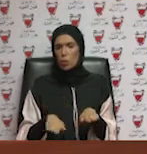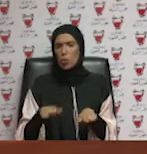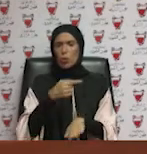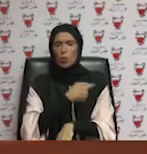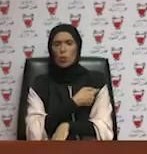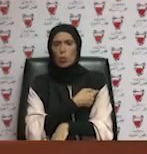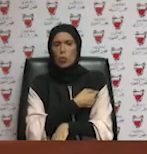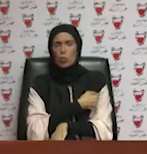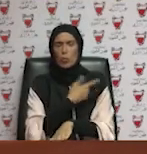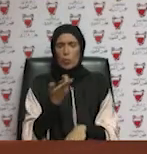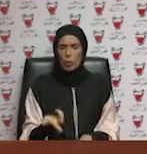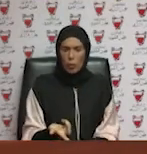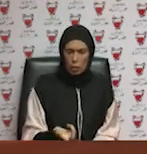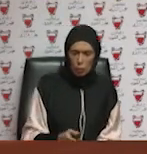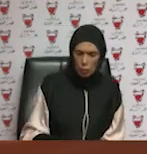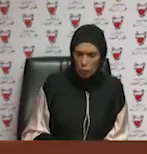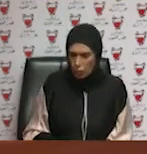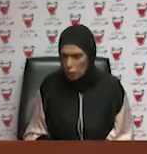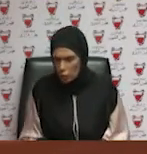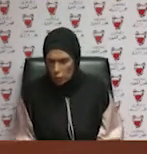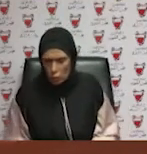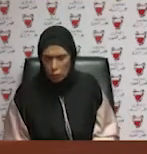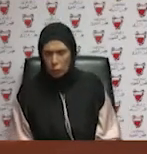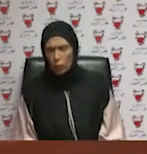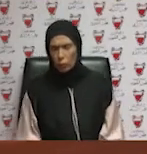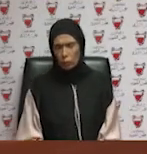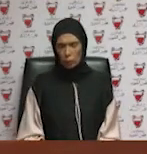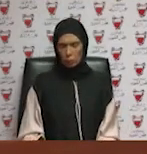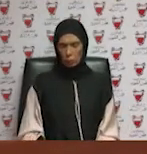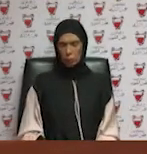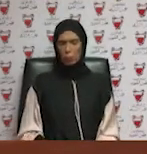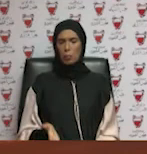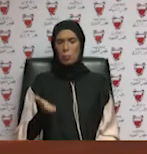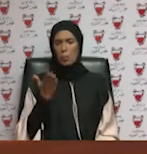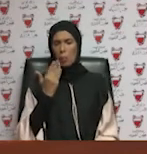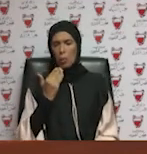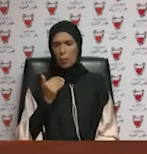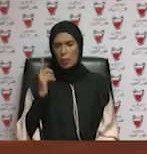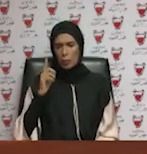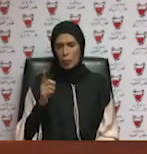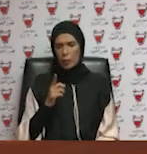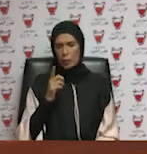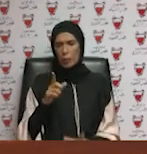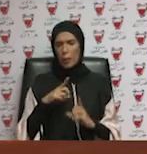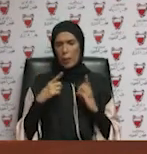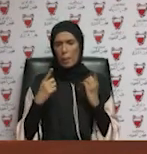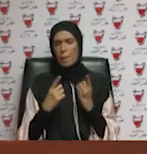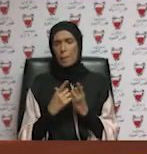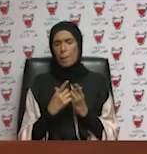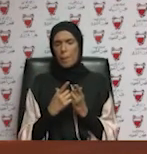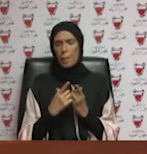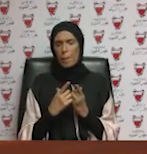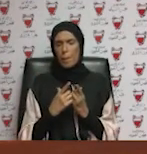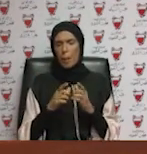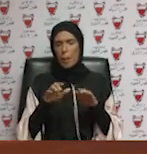لا في مذكرة ولا في الرأي من الأخوان في اللجنة لماذا نحتاج إلى